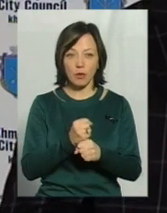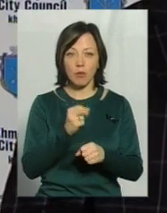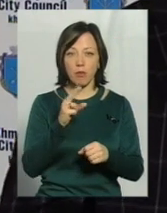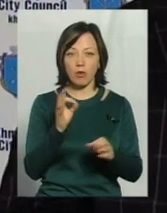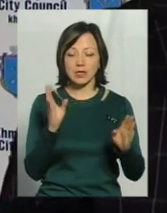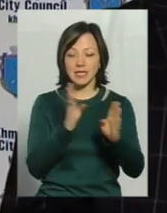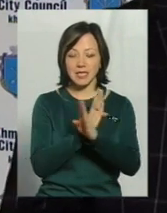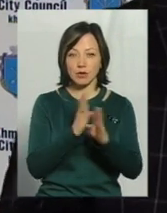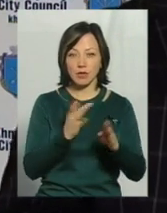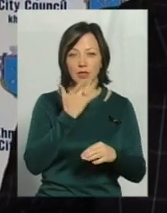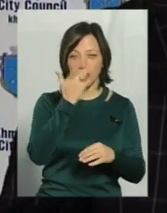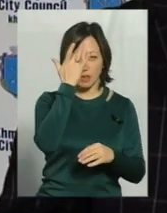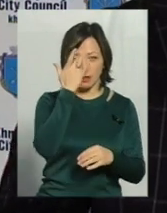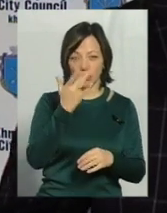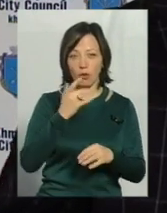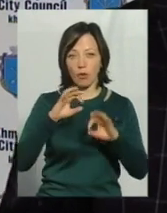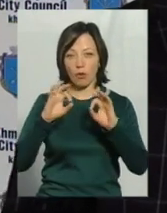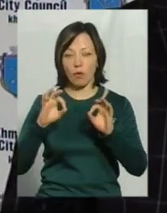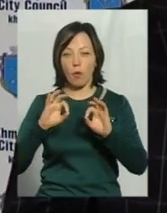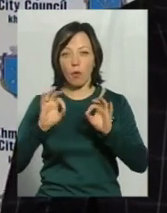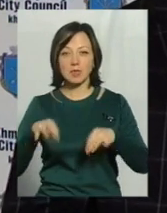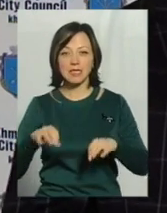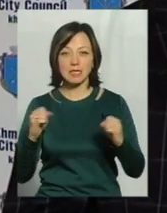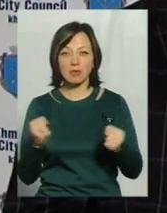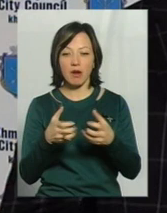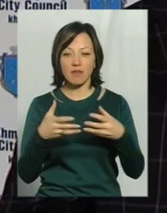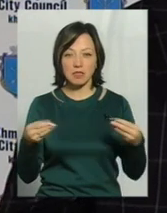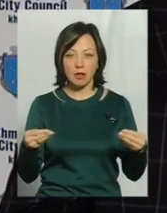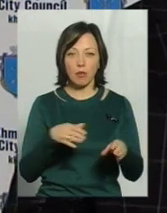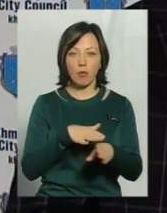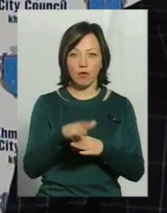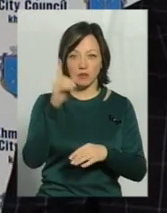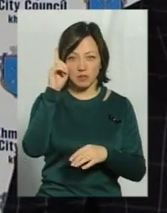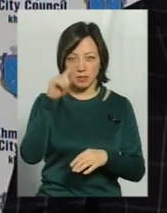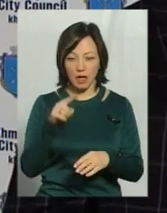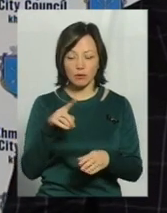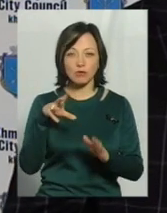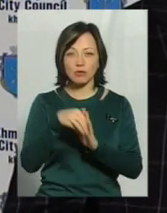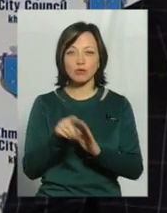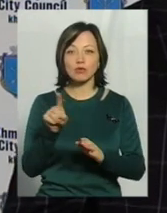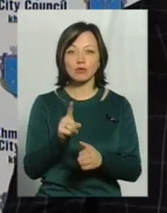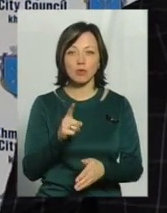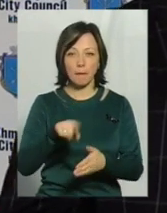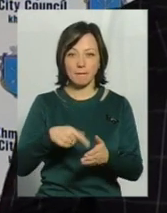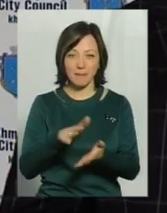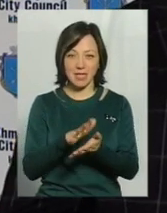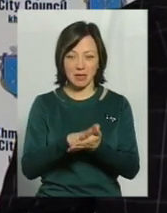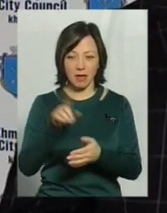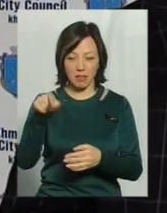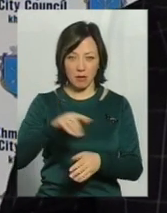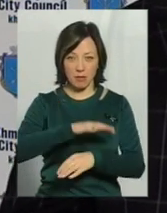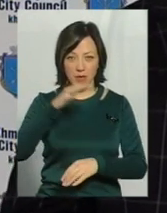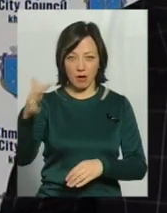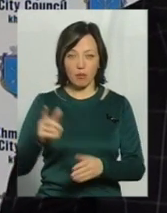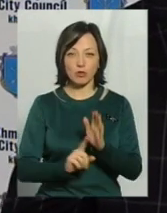сезону, тобто літо, осінь, зима, весна. На сьогоднішній день ми знаємо повністю морфологічний склад сміття міста Хмельницького. Тобто, щоб